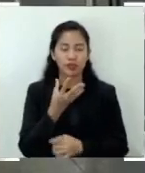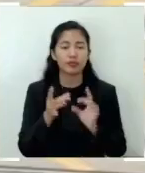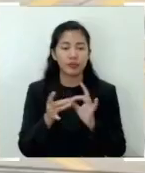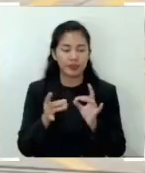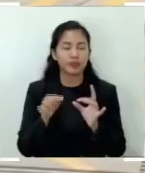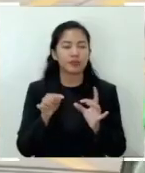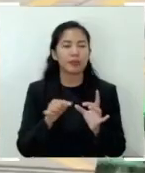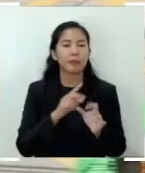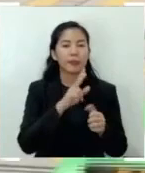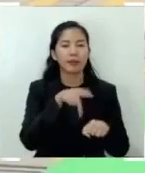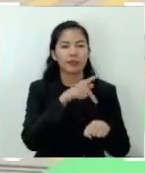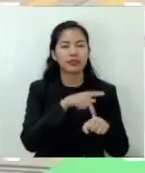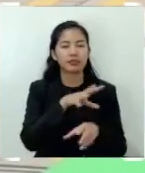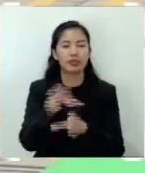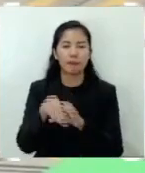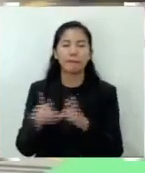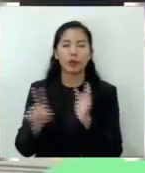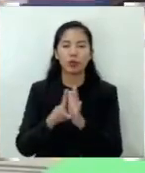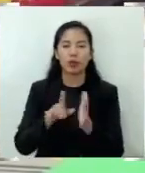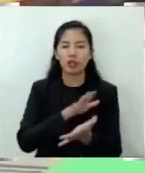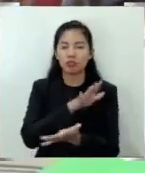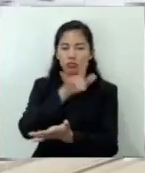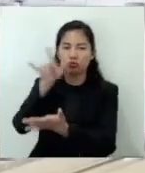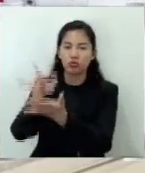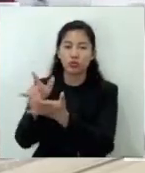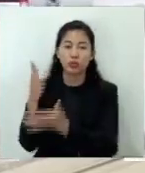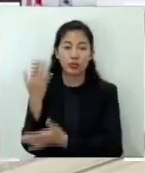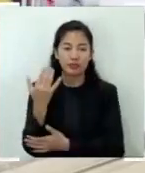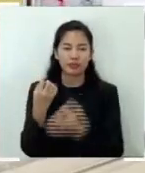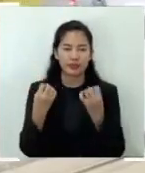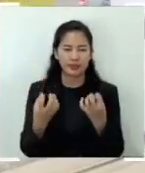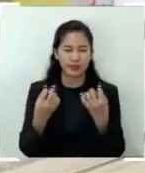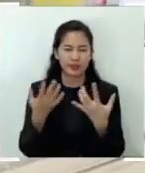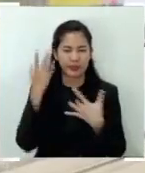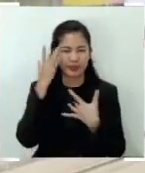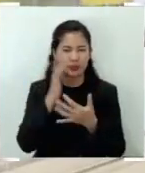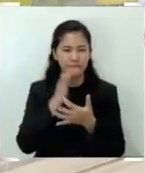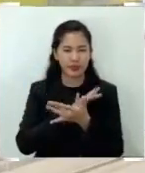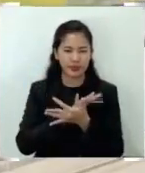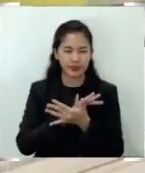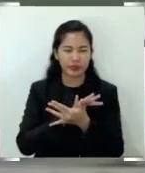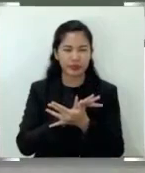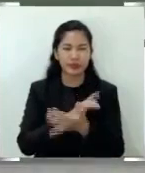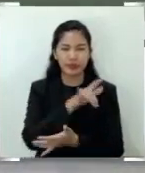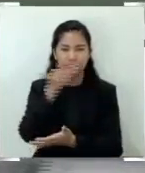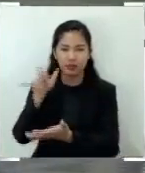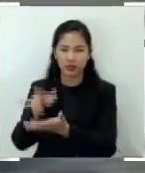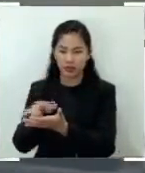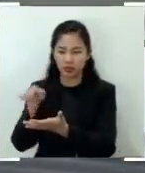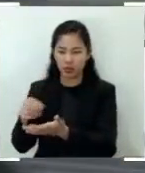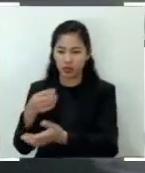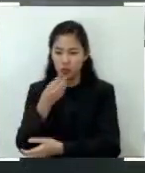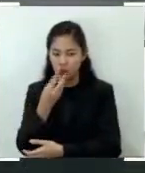ban dahil sa dumaraming kaso ng mga pasaherong nagpo-positibo sa COVID pagdating sa Hong Kong na galing ng Pilipinas.